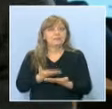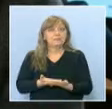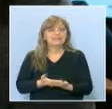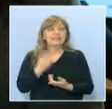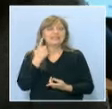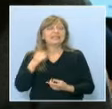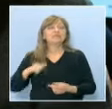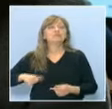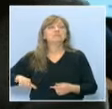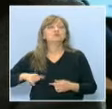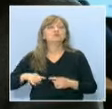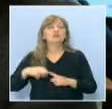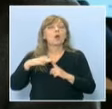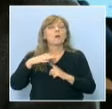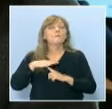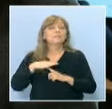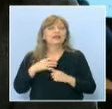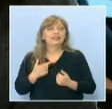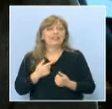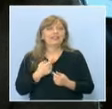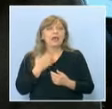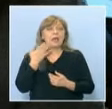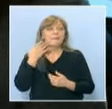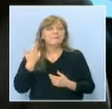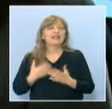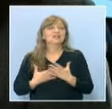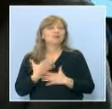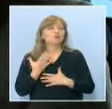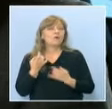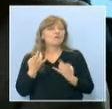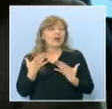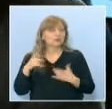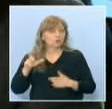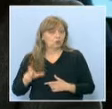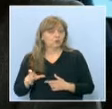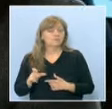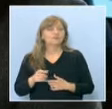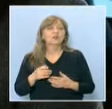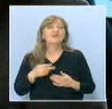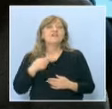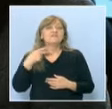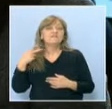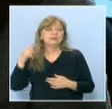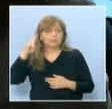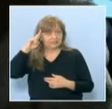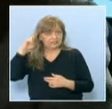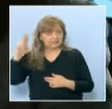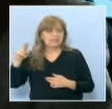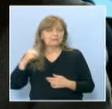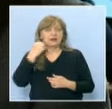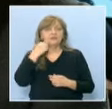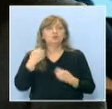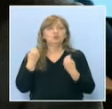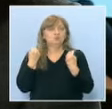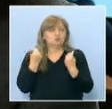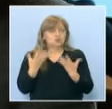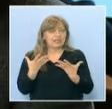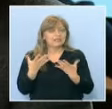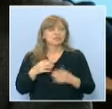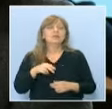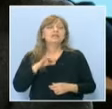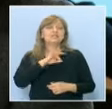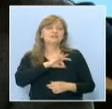един международен панаир, млад иноватор. Учебно-тренировъчната фирма се справи чудесно и спечели една